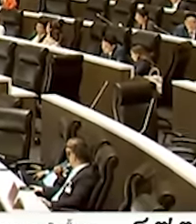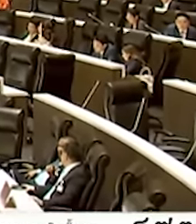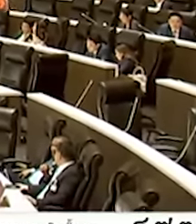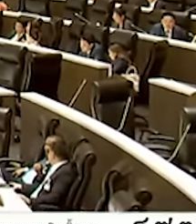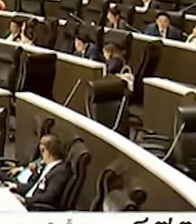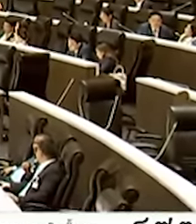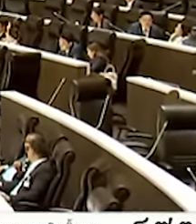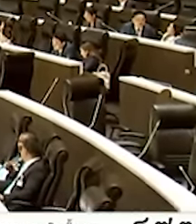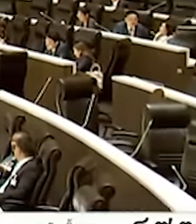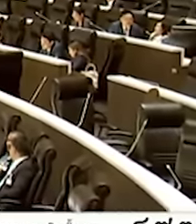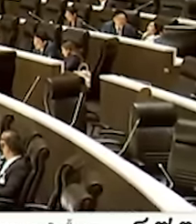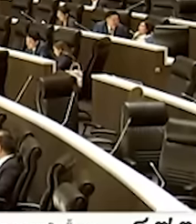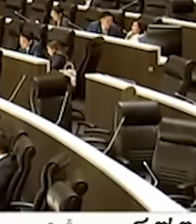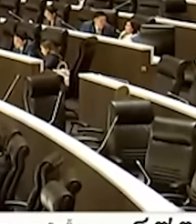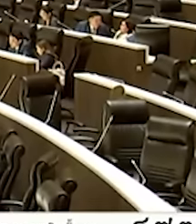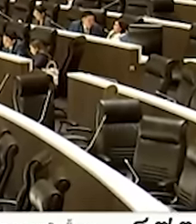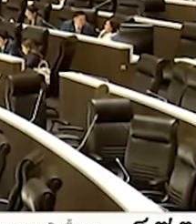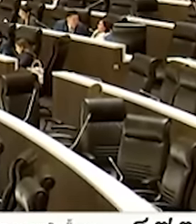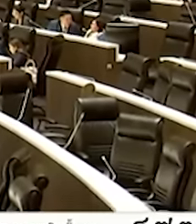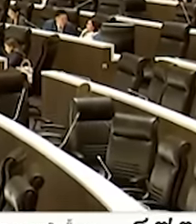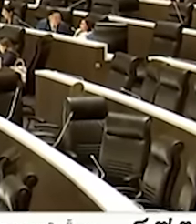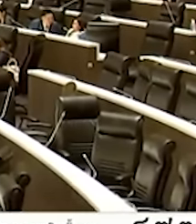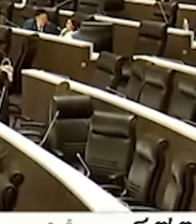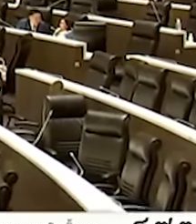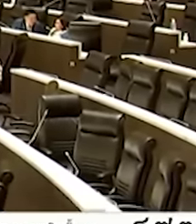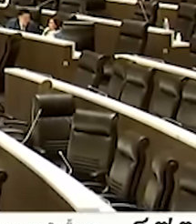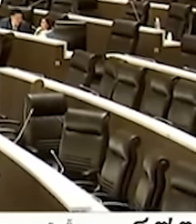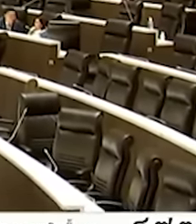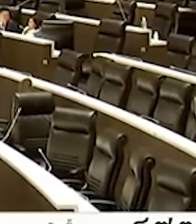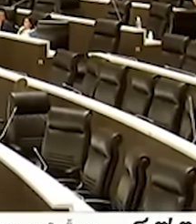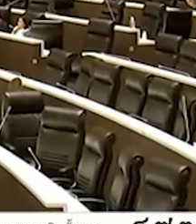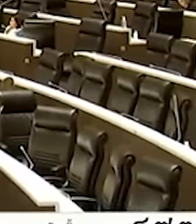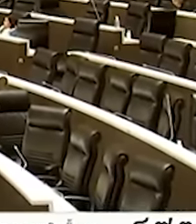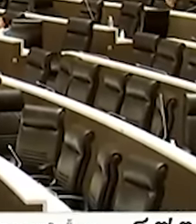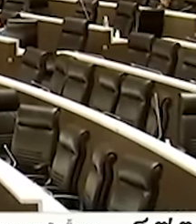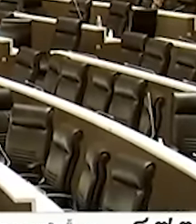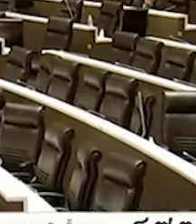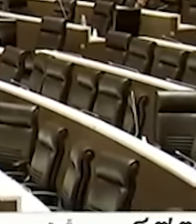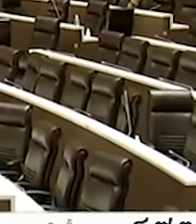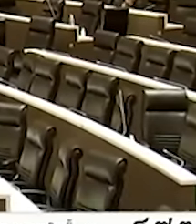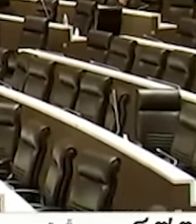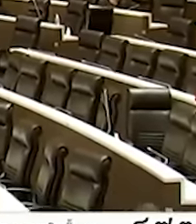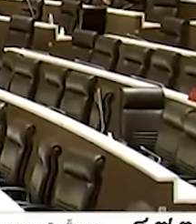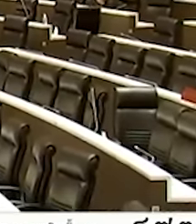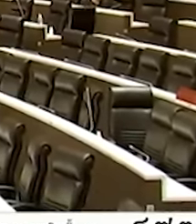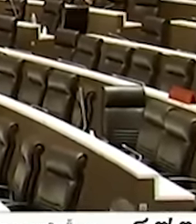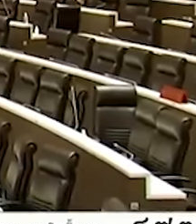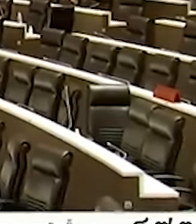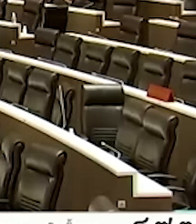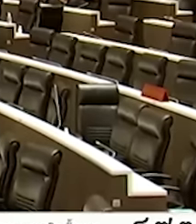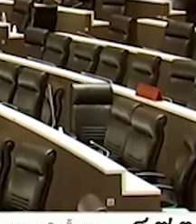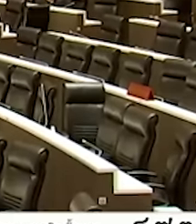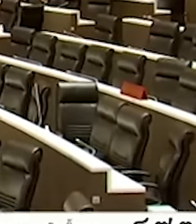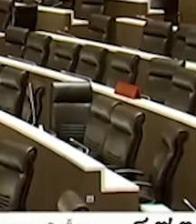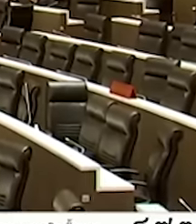ที่ใช้เวลาไปประมาณชั่วโมงนิดๆ นะคะในการลงมติออกเสียงลงคะแนนเลือกนายกรัฐมน